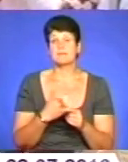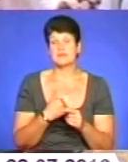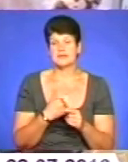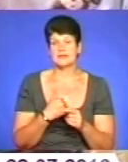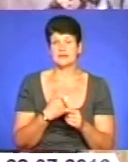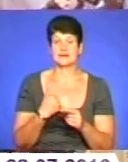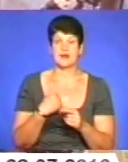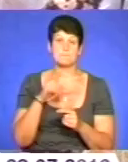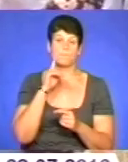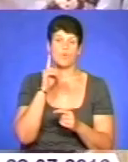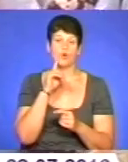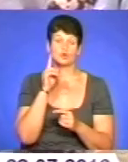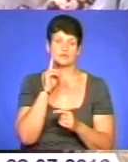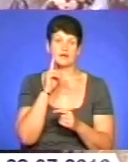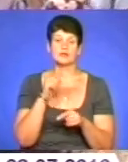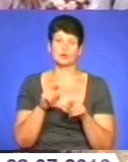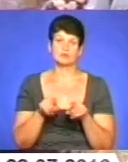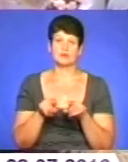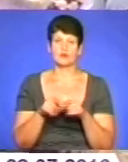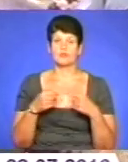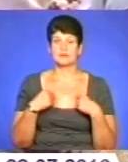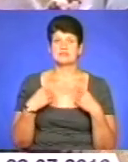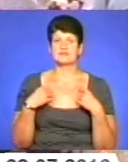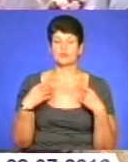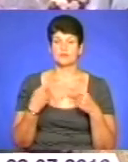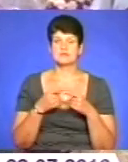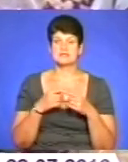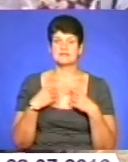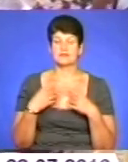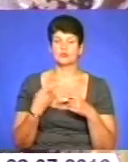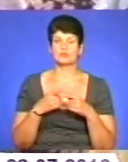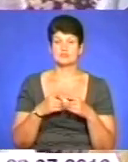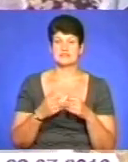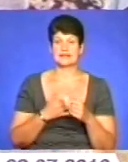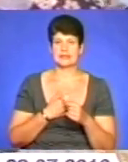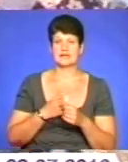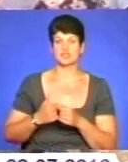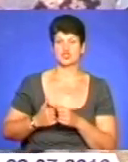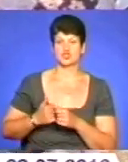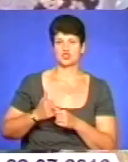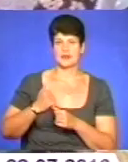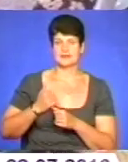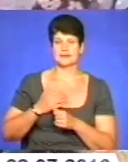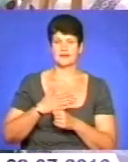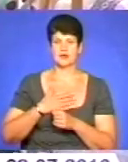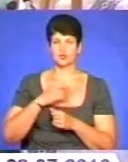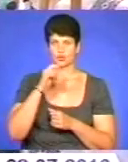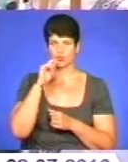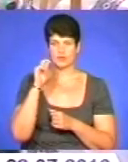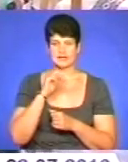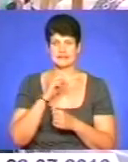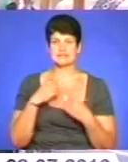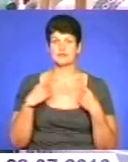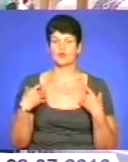такий молодий, але все одно ми святкуємо це свято, бо для нас це честь нашої України.